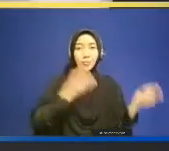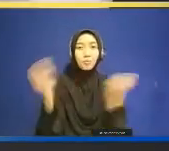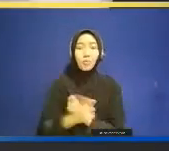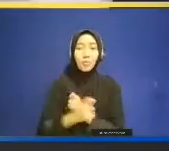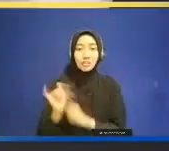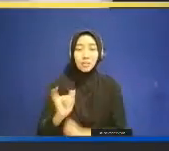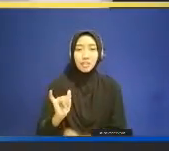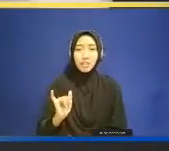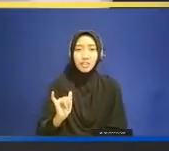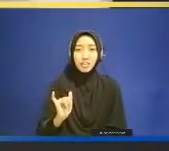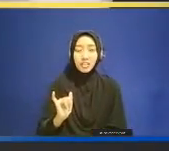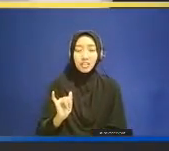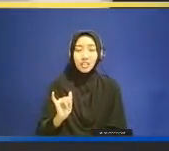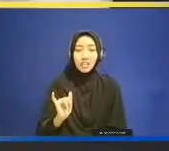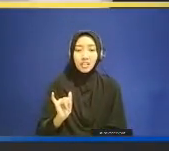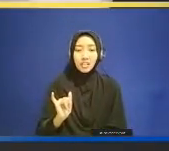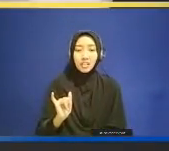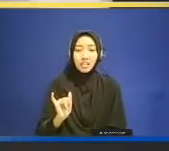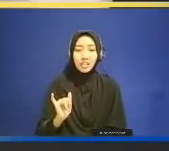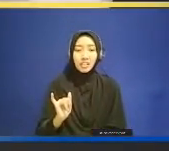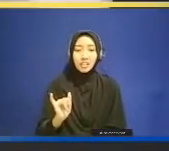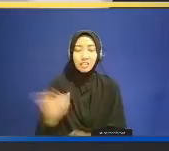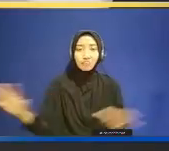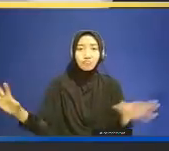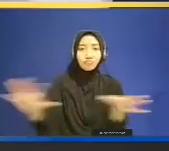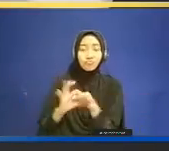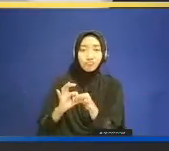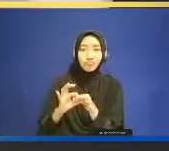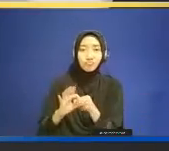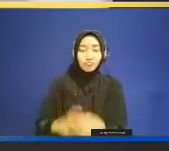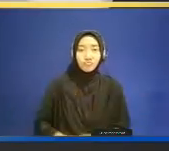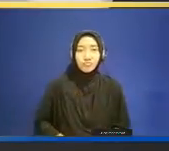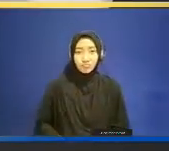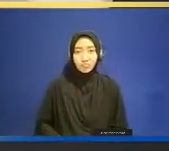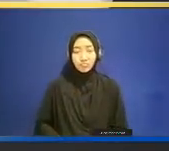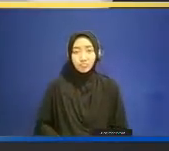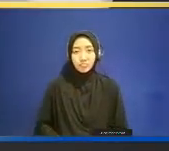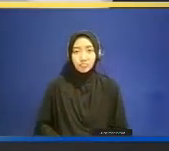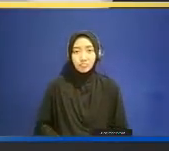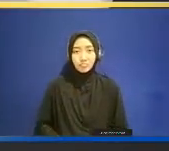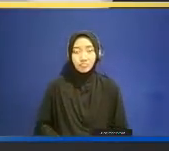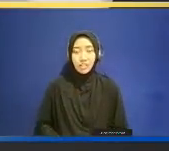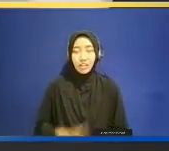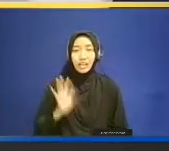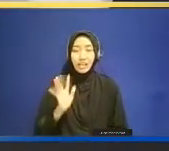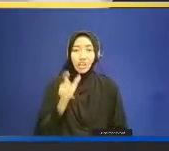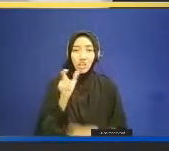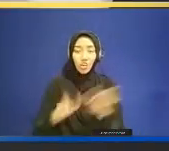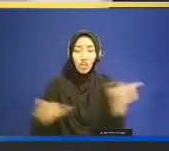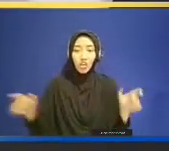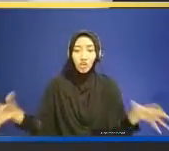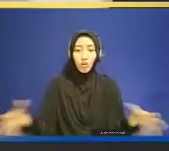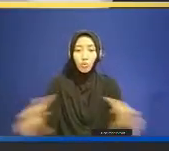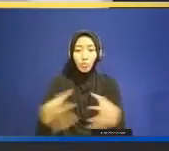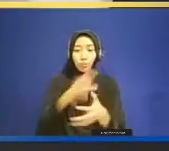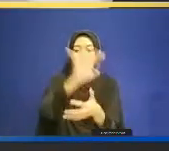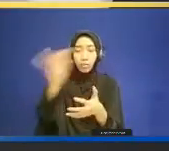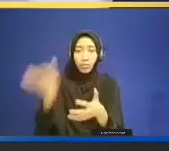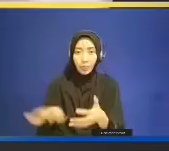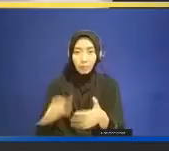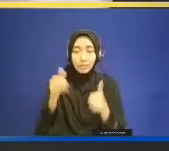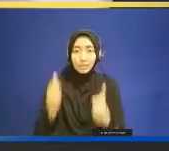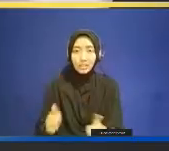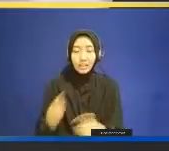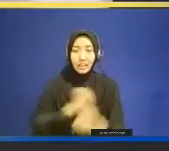kayak Aliens dalam partner-partner Lions dimana Nanti orang bisa kumpul macem-macem